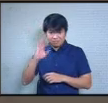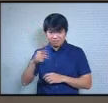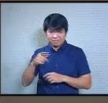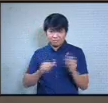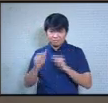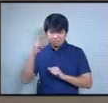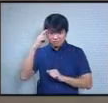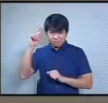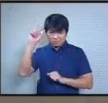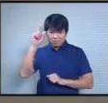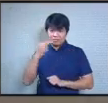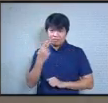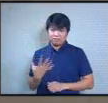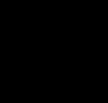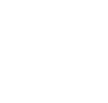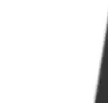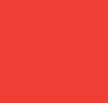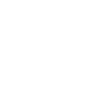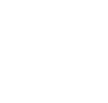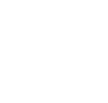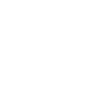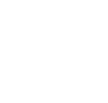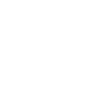Romy Lopez, News 5.